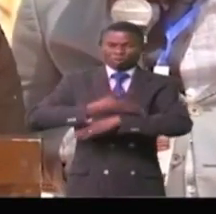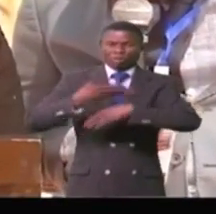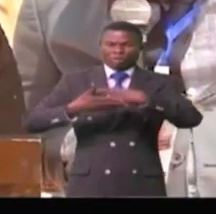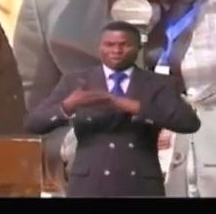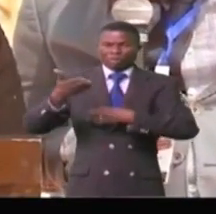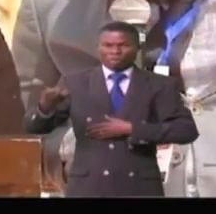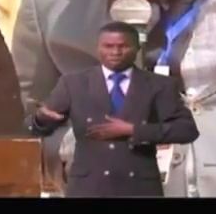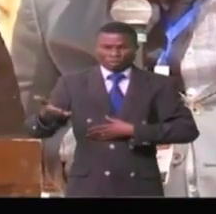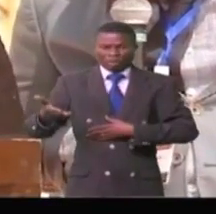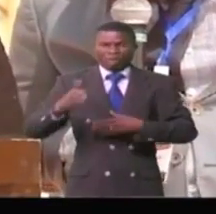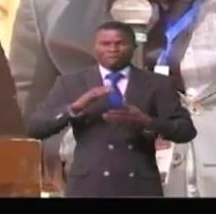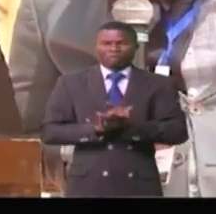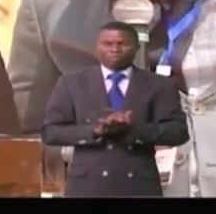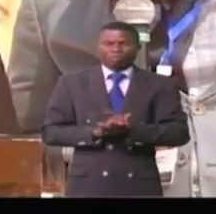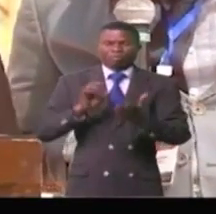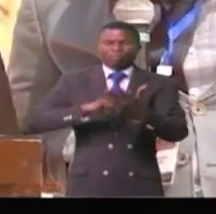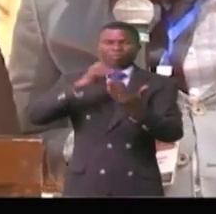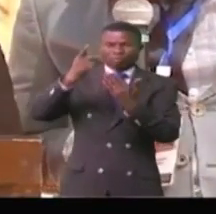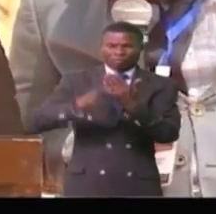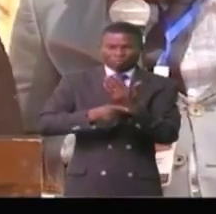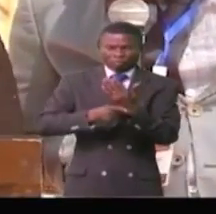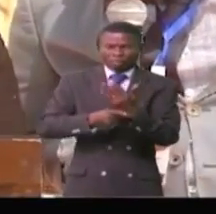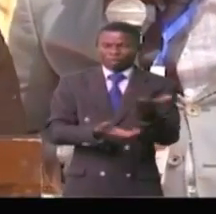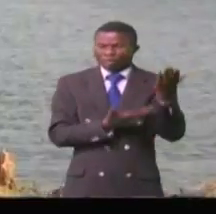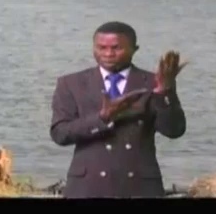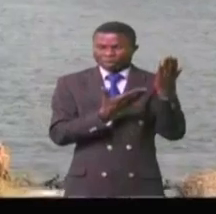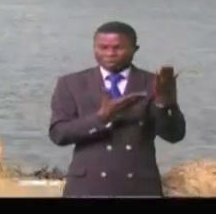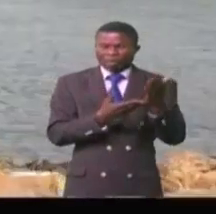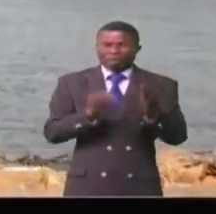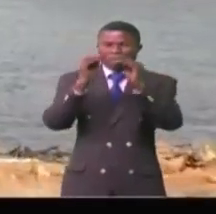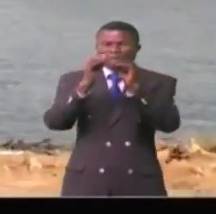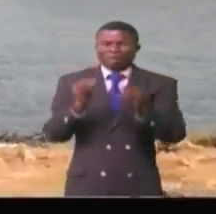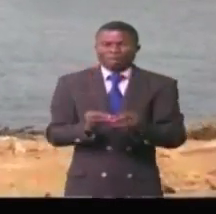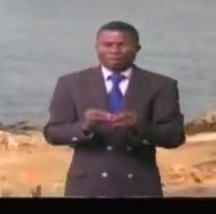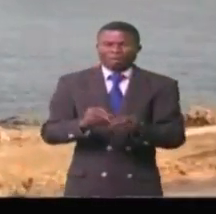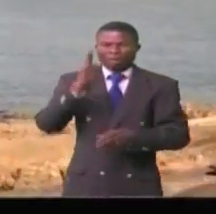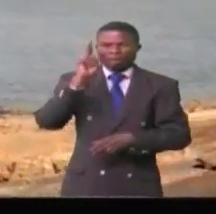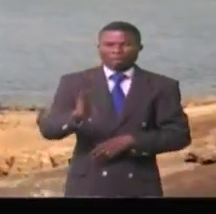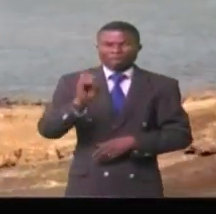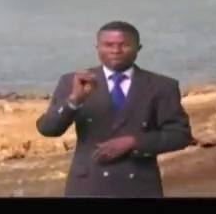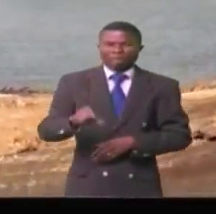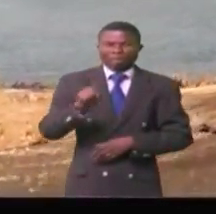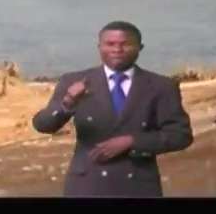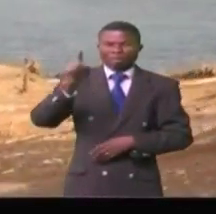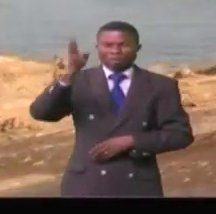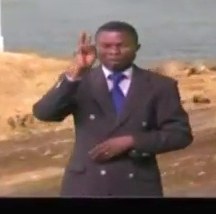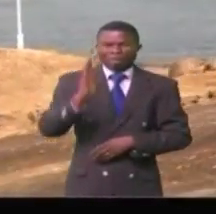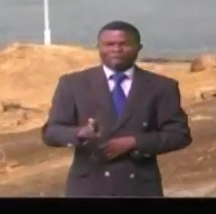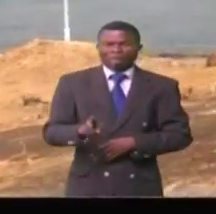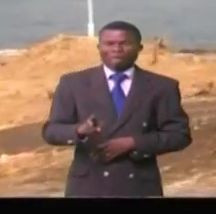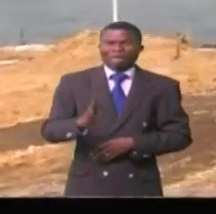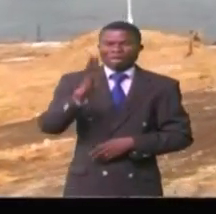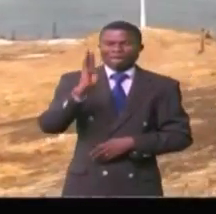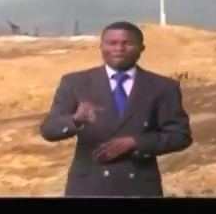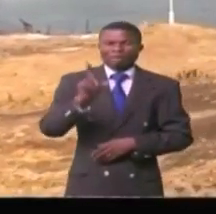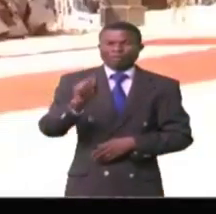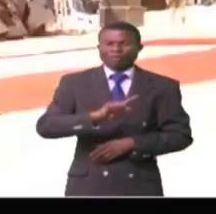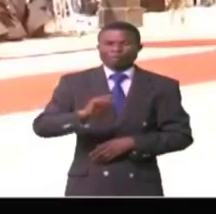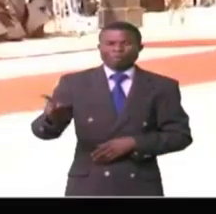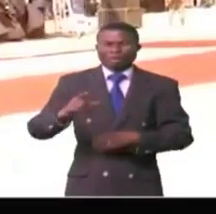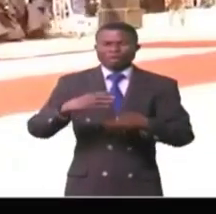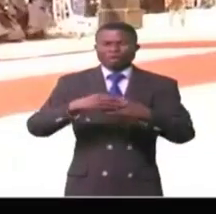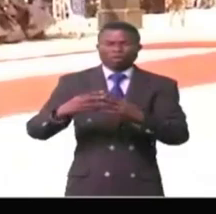et Reconstruction, ces projets intégrateurs dont le coût de travaux est évalué à 252 420 790 dollars